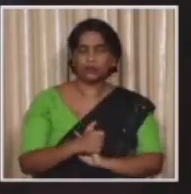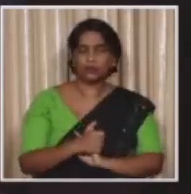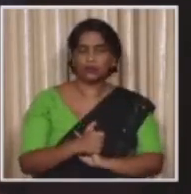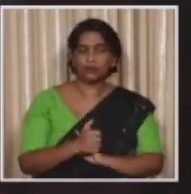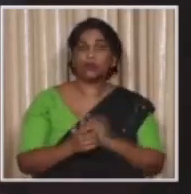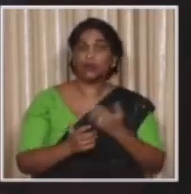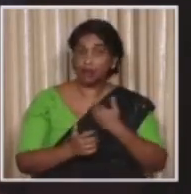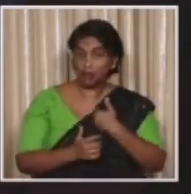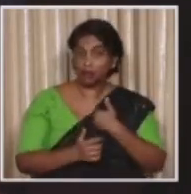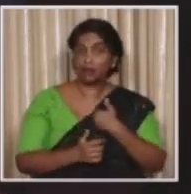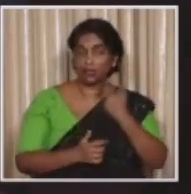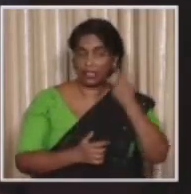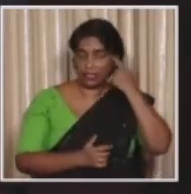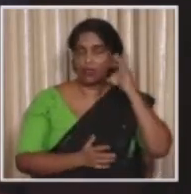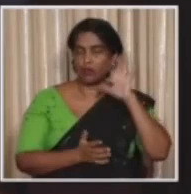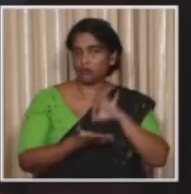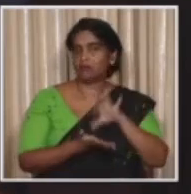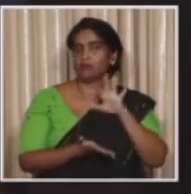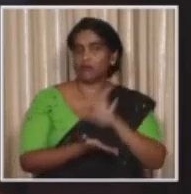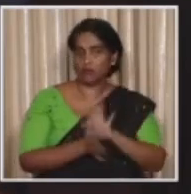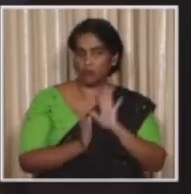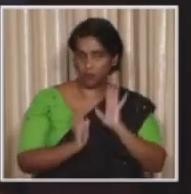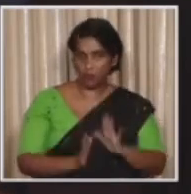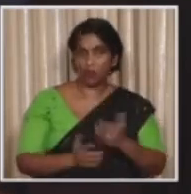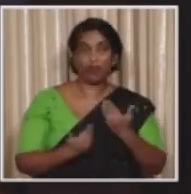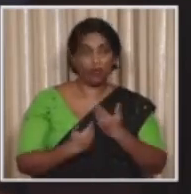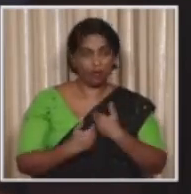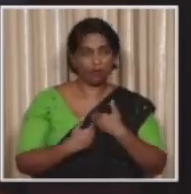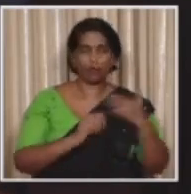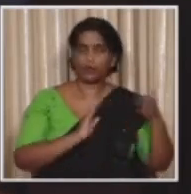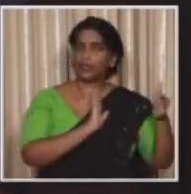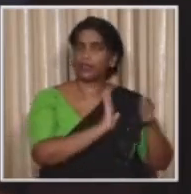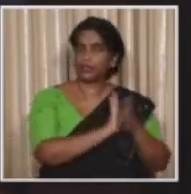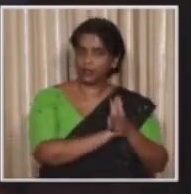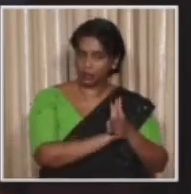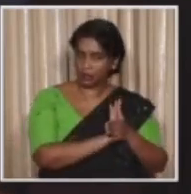අපි තීන්දුව කරන්නට ඕන අපි හිටගන්නේ